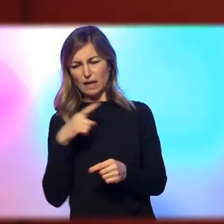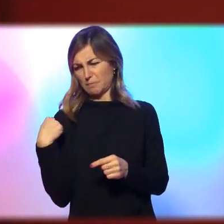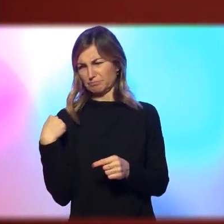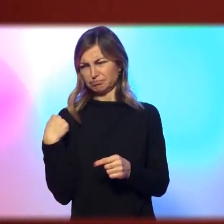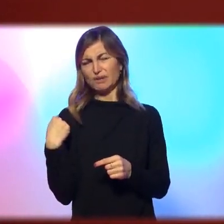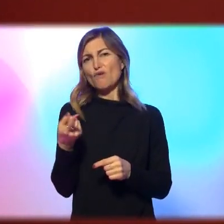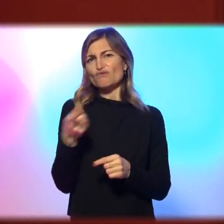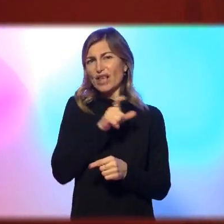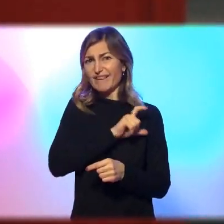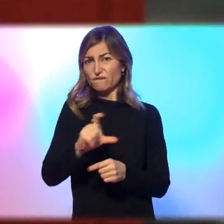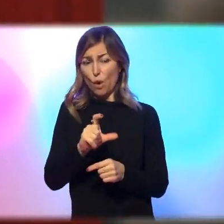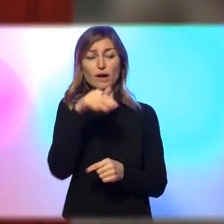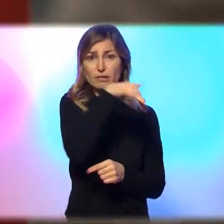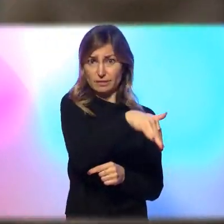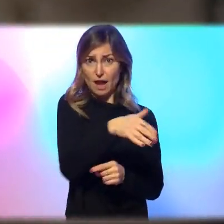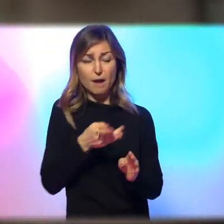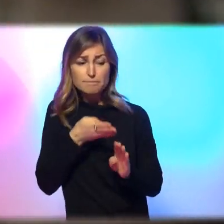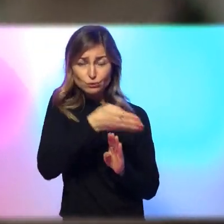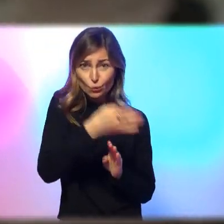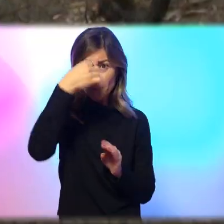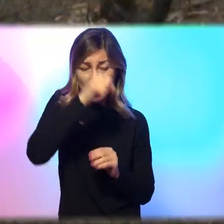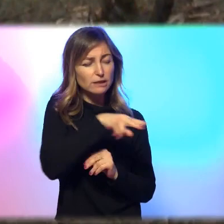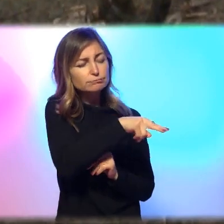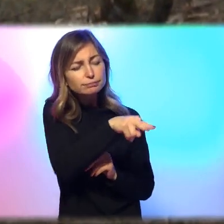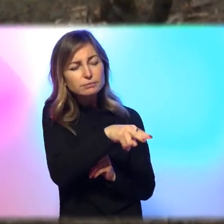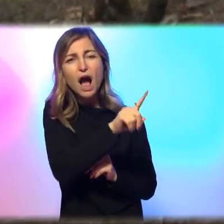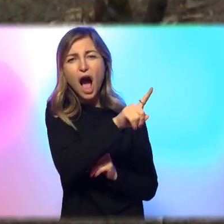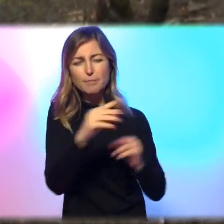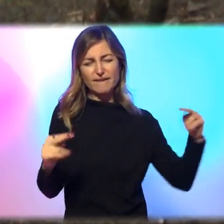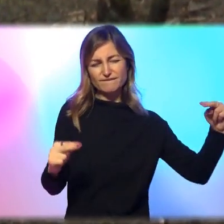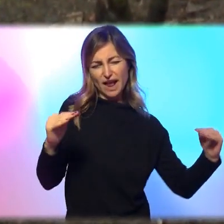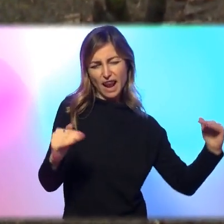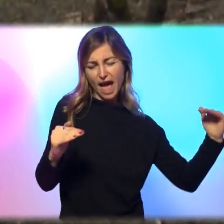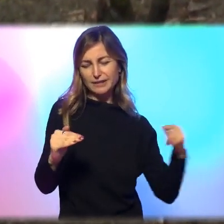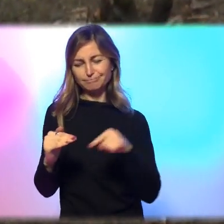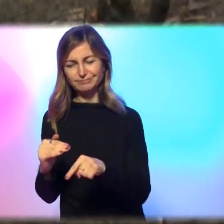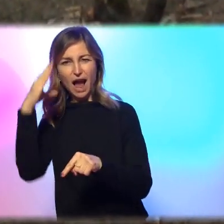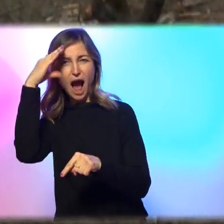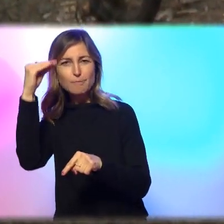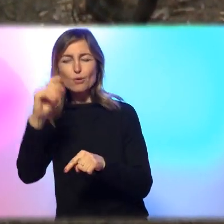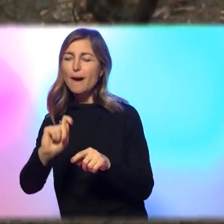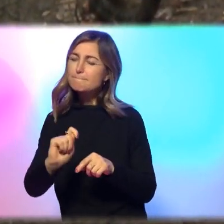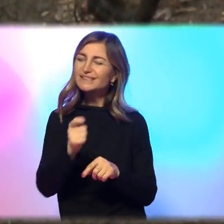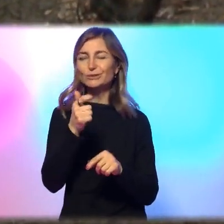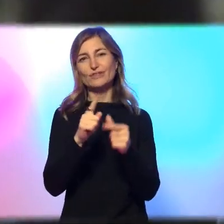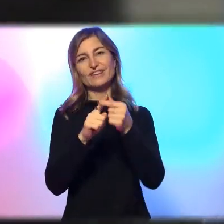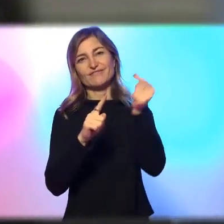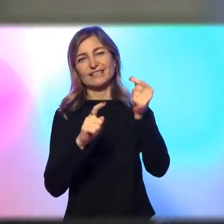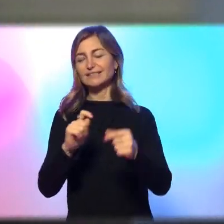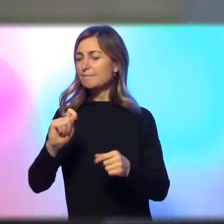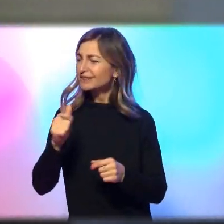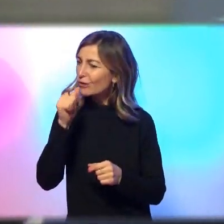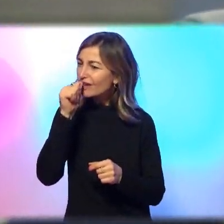Berlin. Ich war letzte Woche dort und dort reden sie auch. Aber ich finde, unsere sind